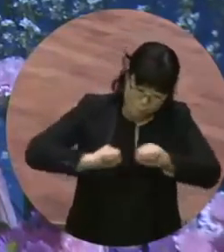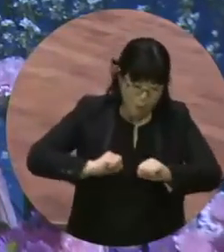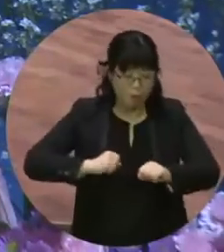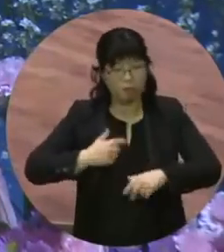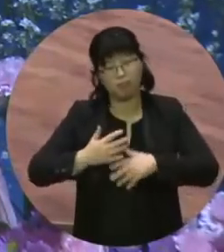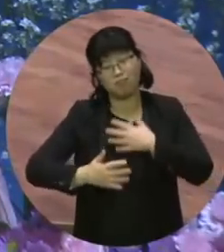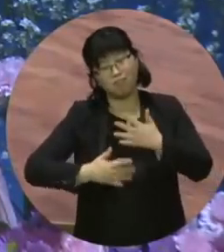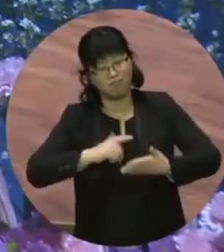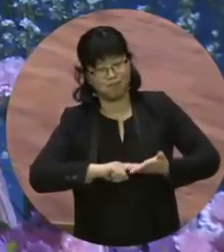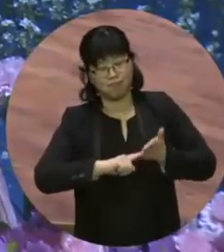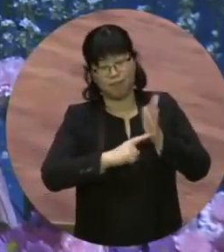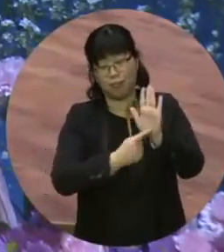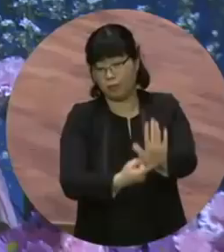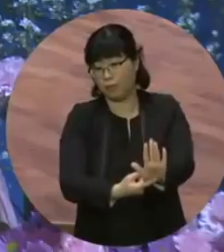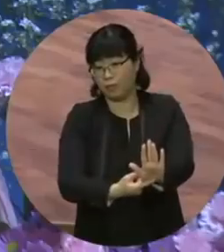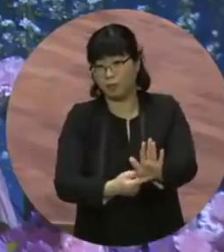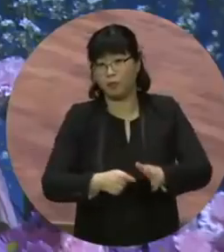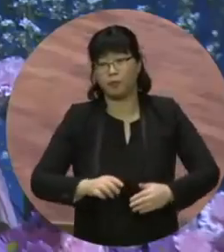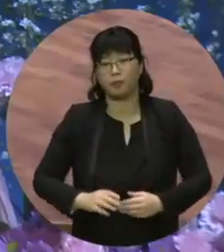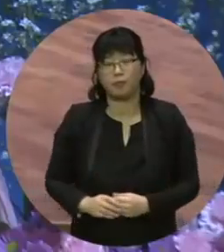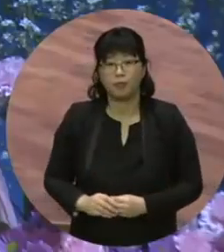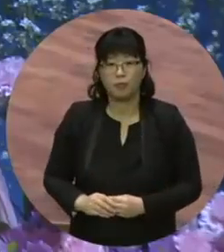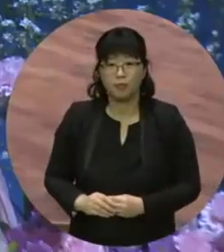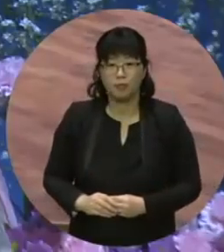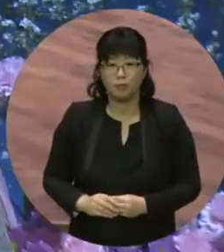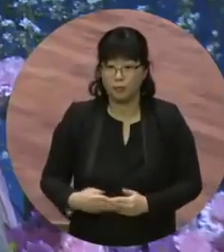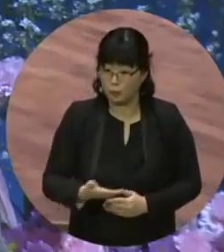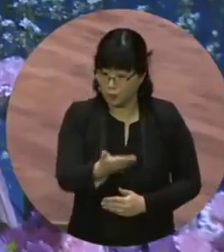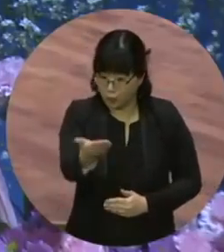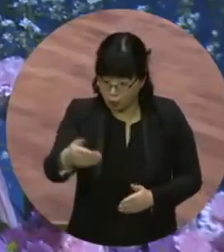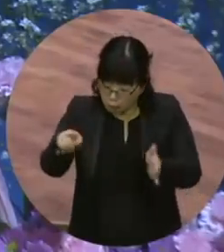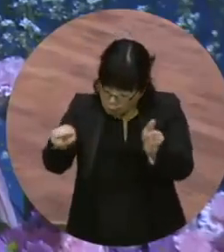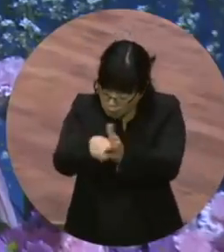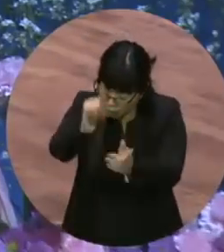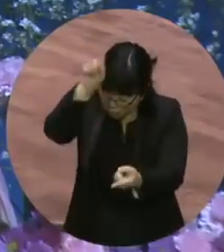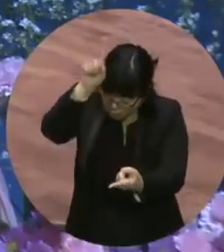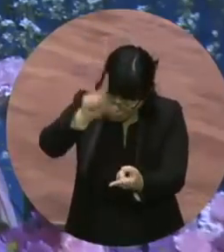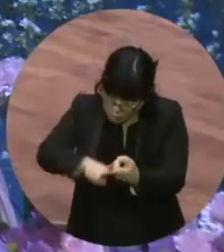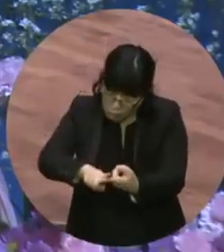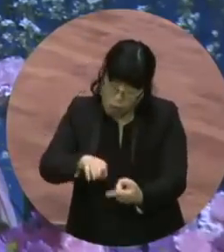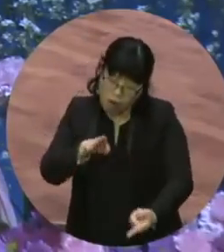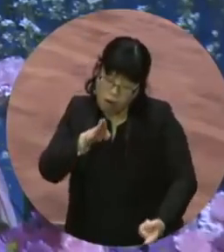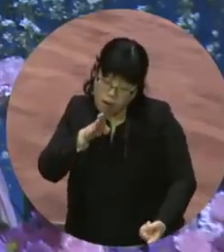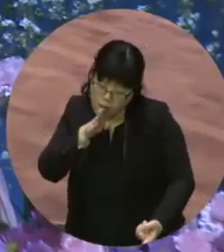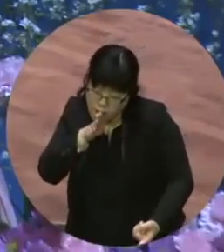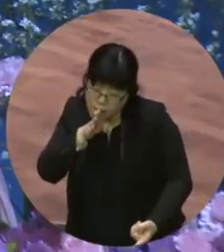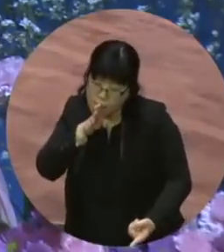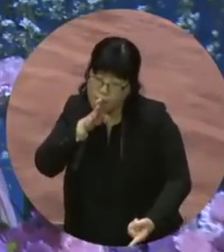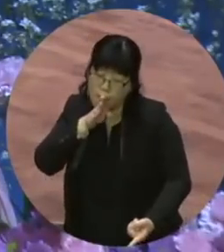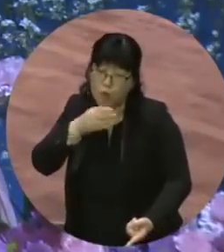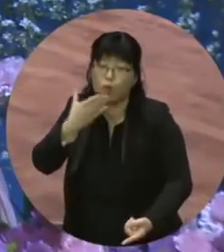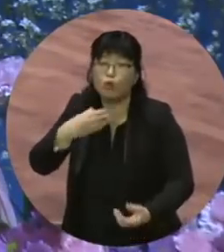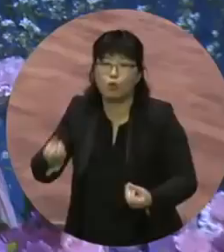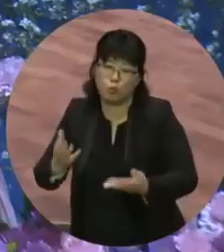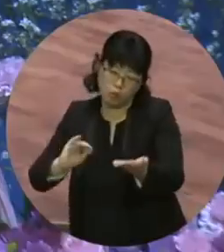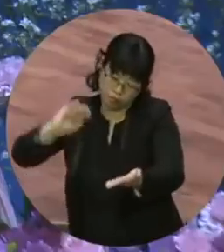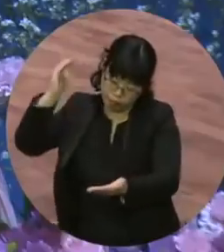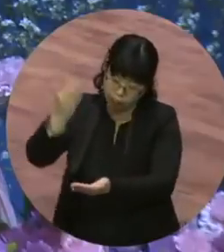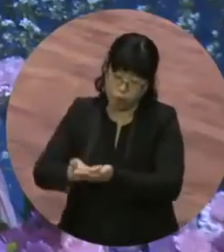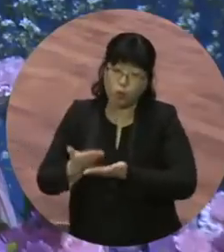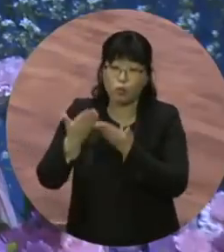그러면요 하나님께서 하늘에서 신령한 축복을 여러분 주기 때문에 이걸 다 받게 돼요.